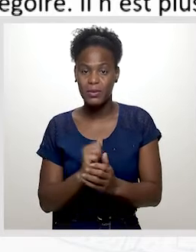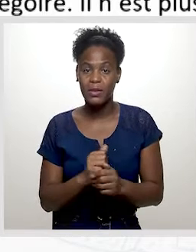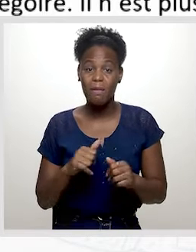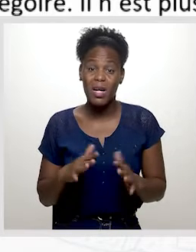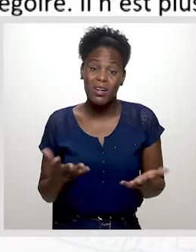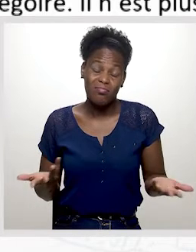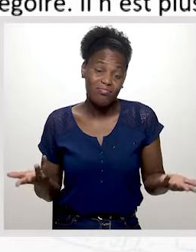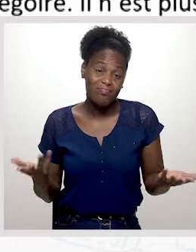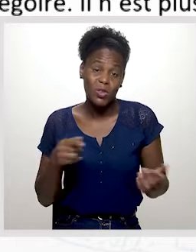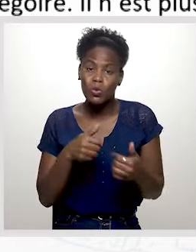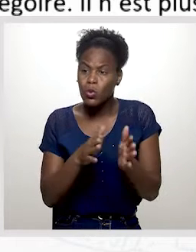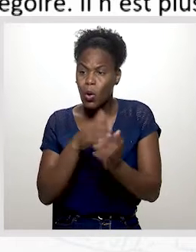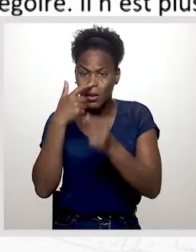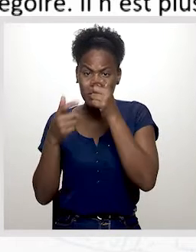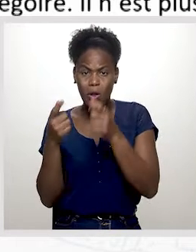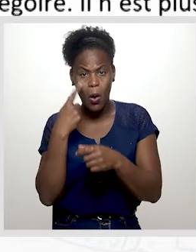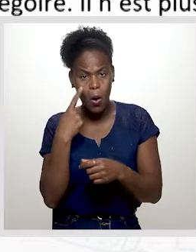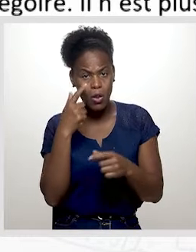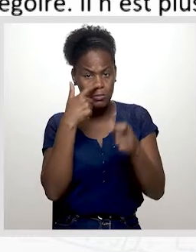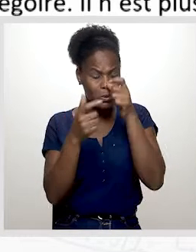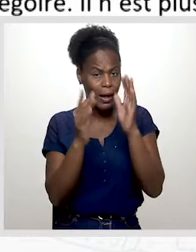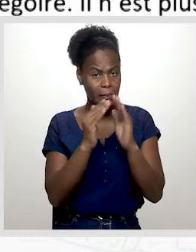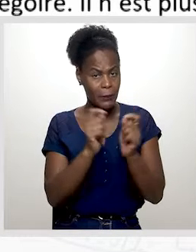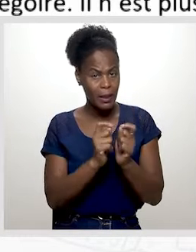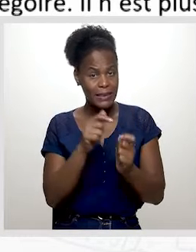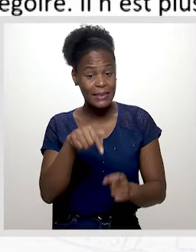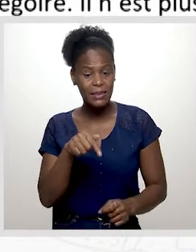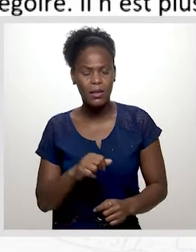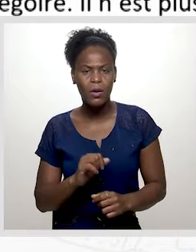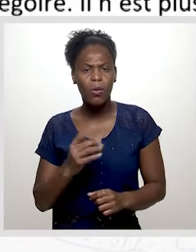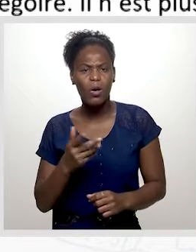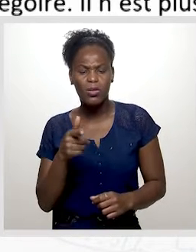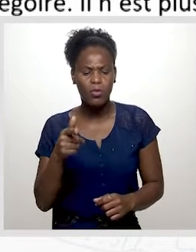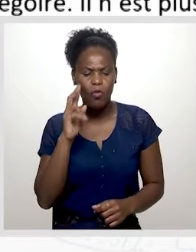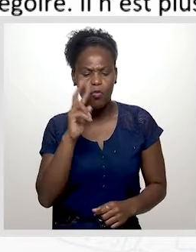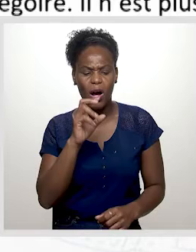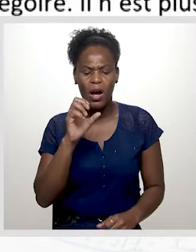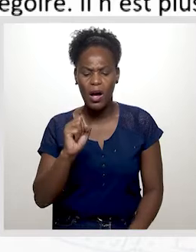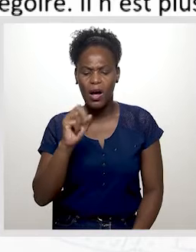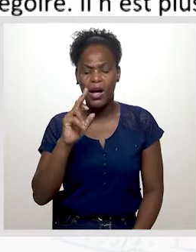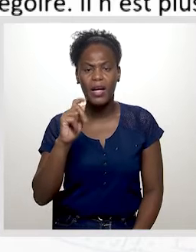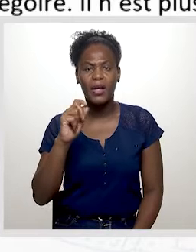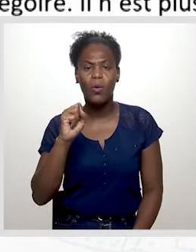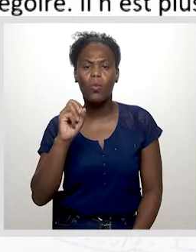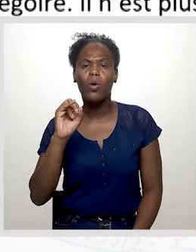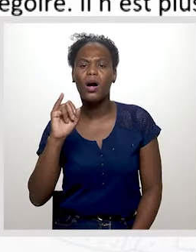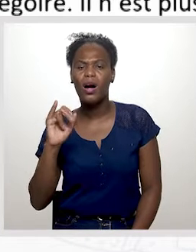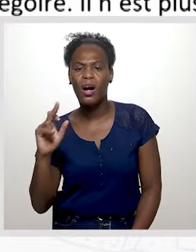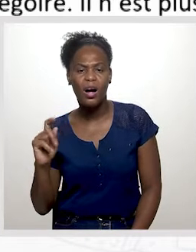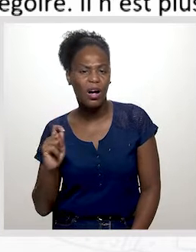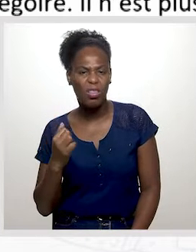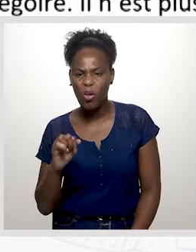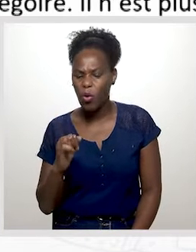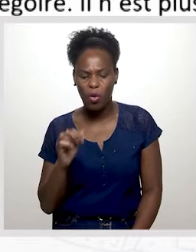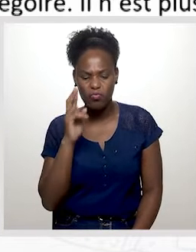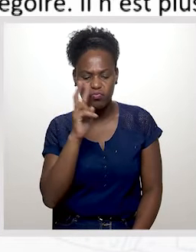Mais enfin, tout le monde connaît ses voisins ici. Quand est-ce que tu vois Grégoire? Non, justement, je ne vois